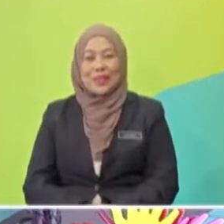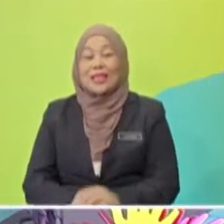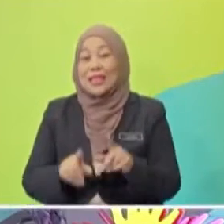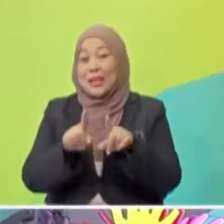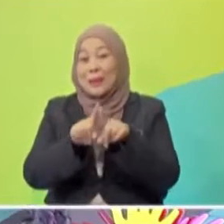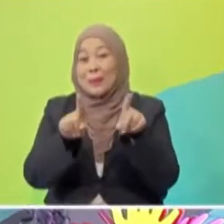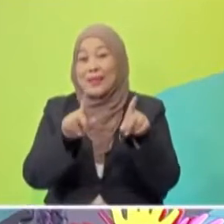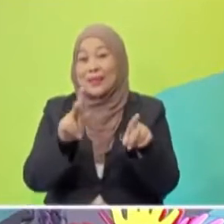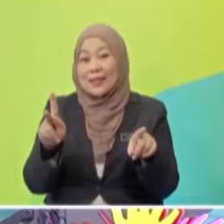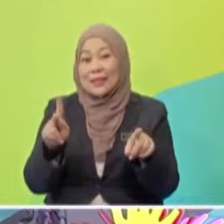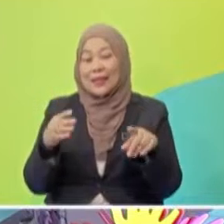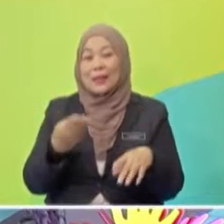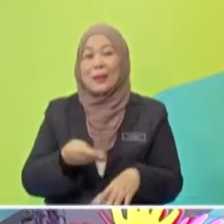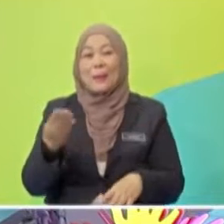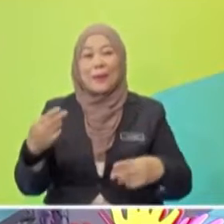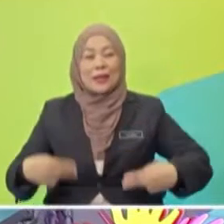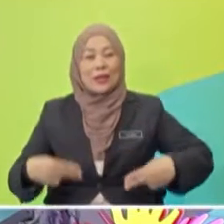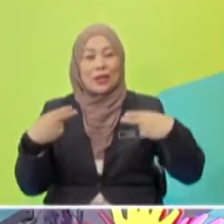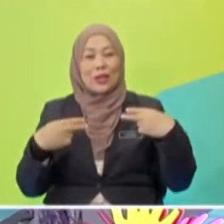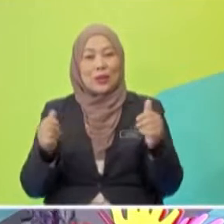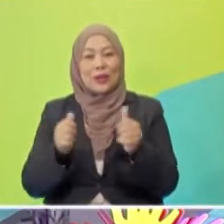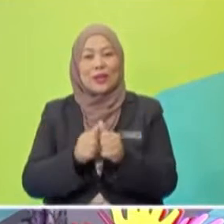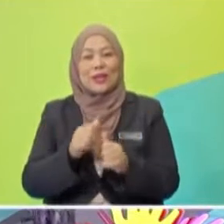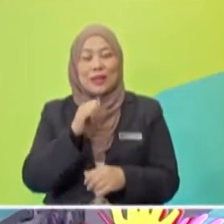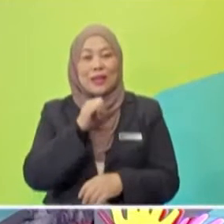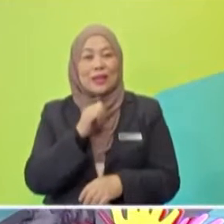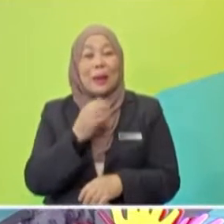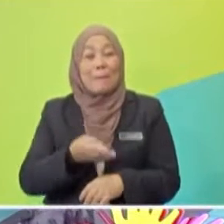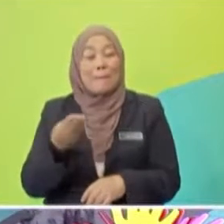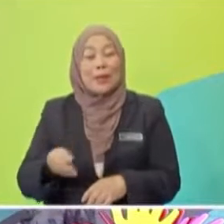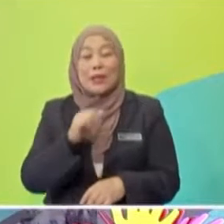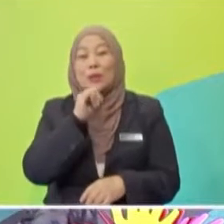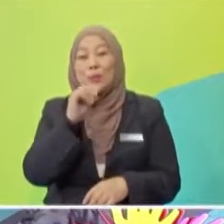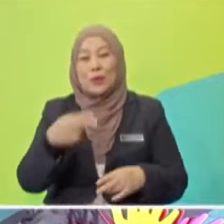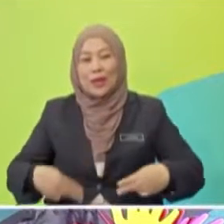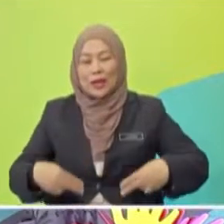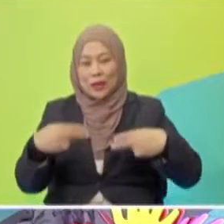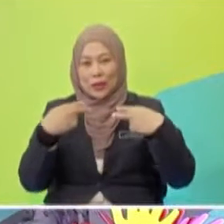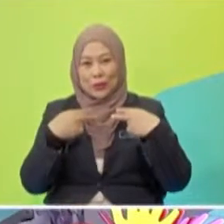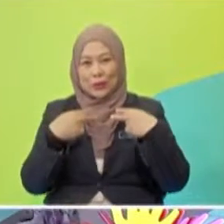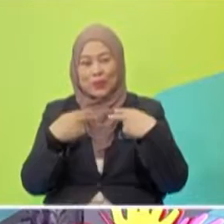hidup dengan benda bukan hidup jadi mari kita sama-sama lihat slime oke